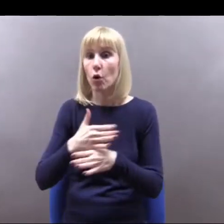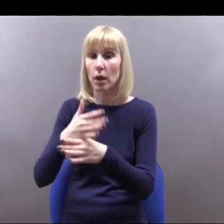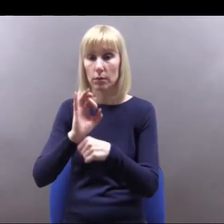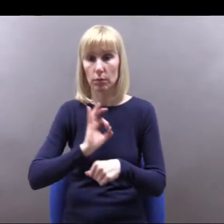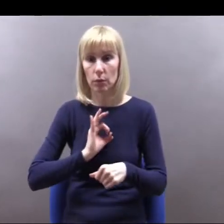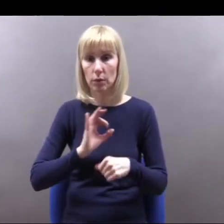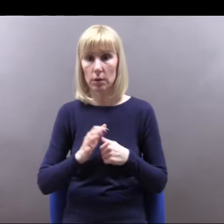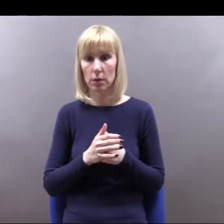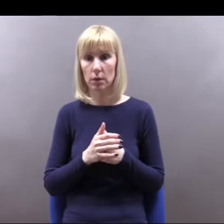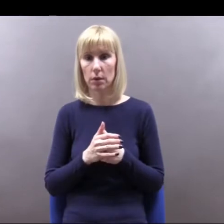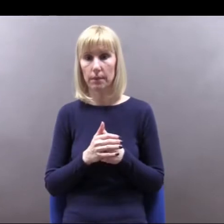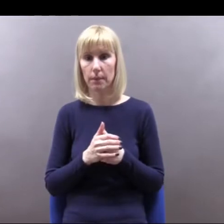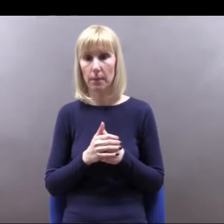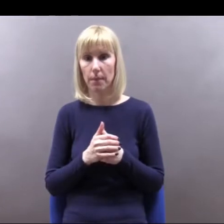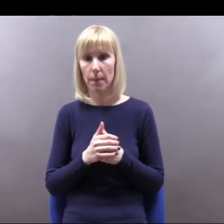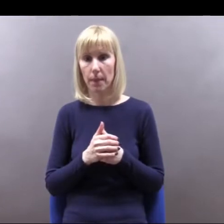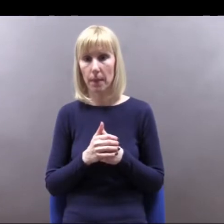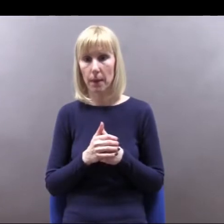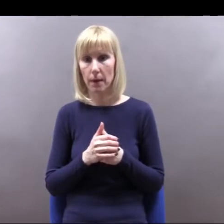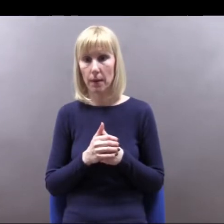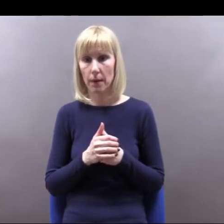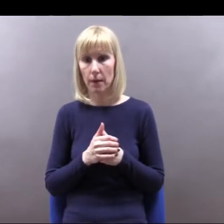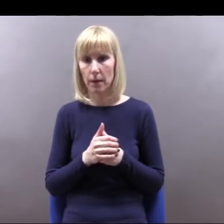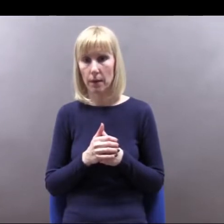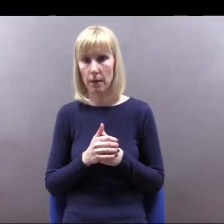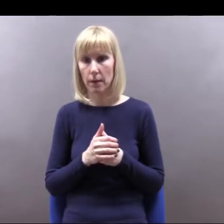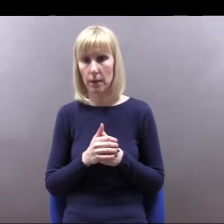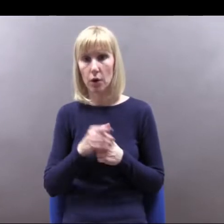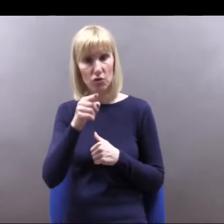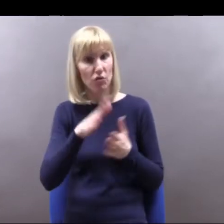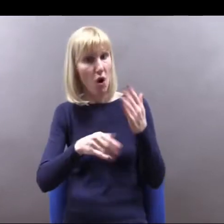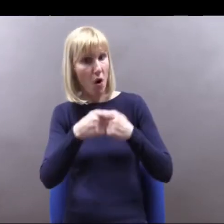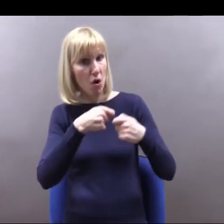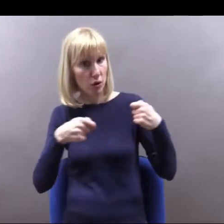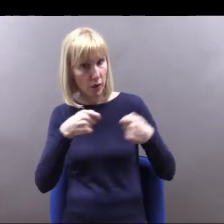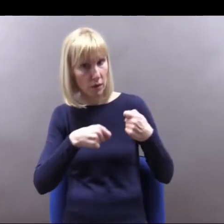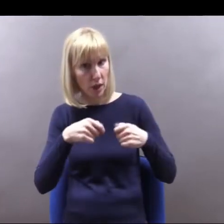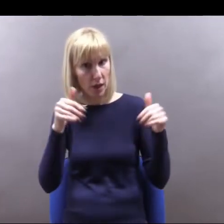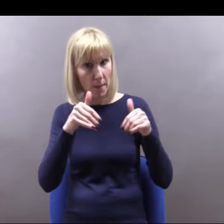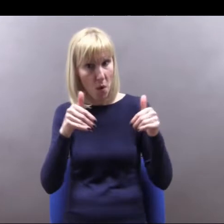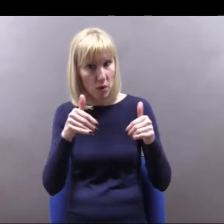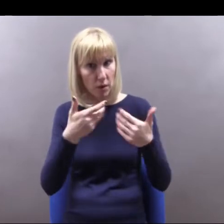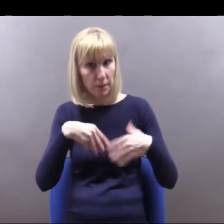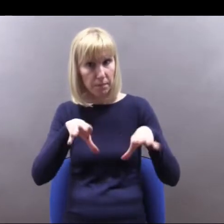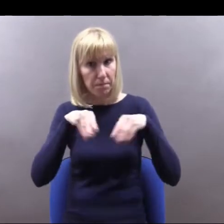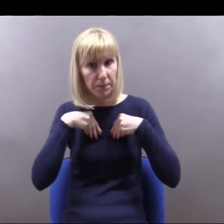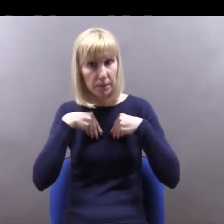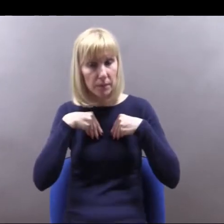pozwala poruszać się po schodach. Natomiast należy zadać sobie pytanie, czy to rozwiązanie można uznać